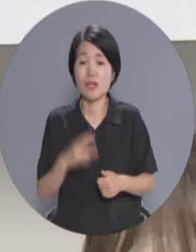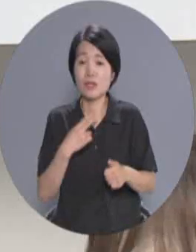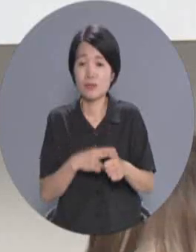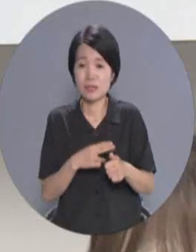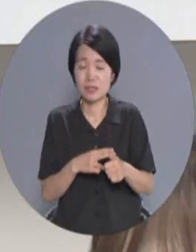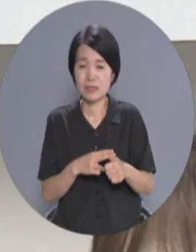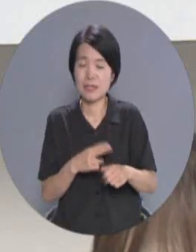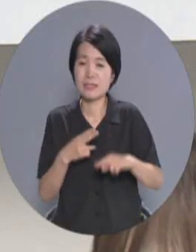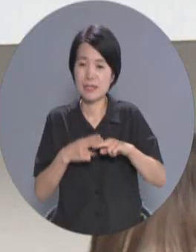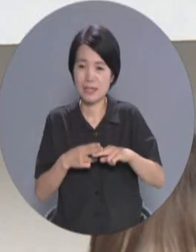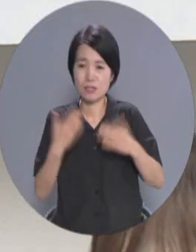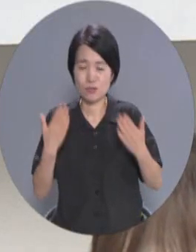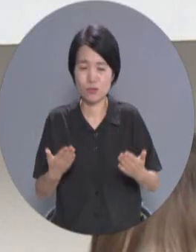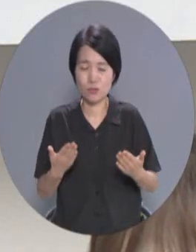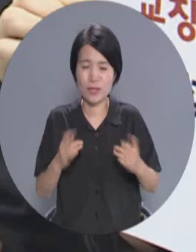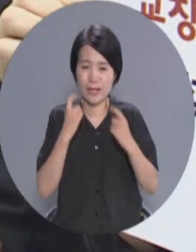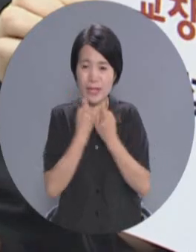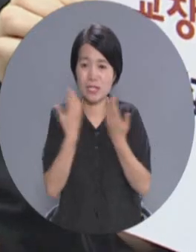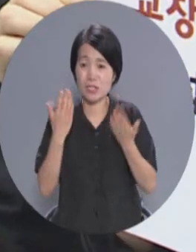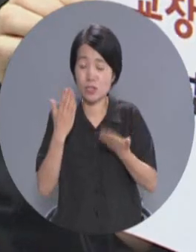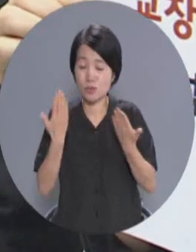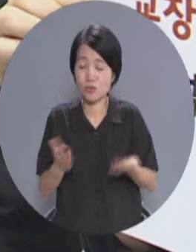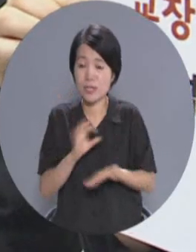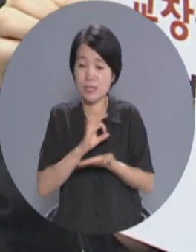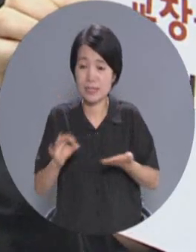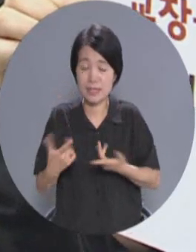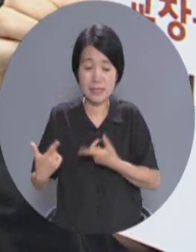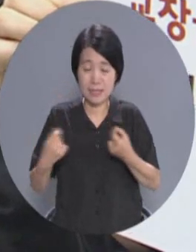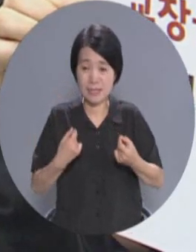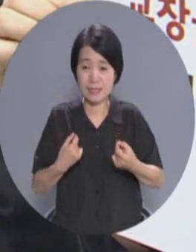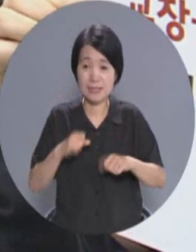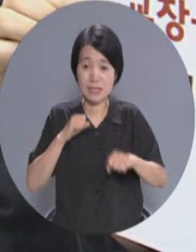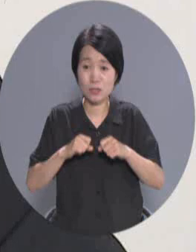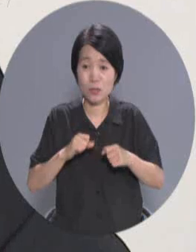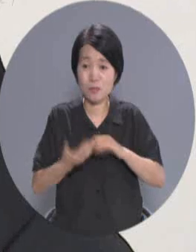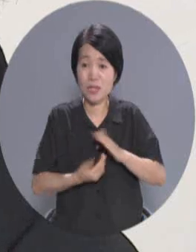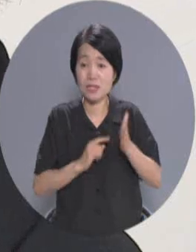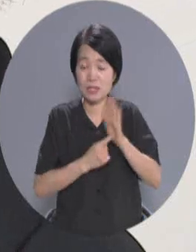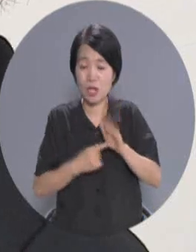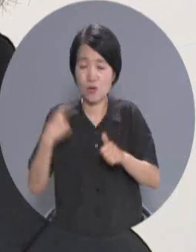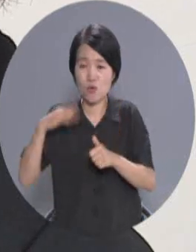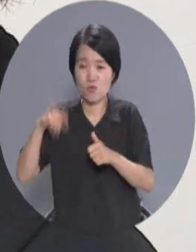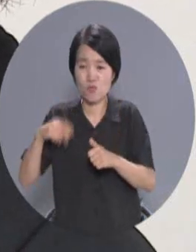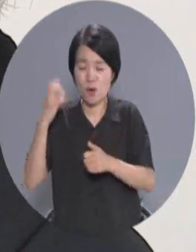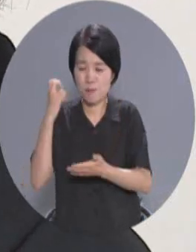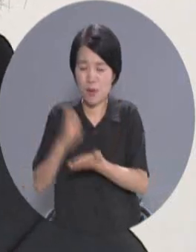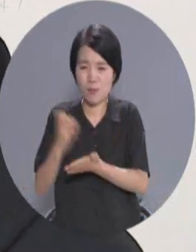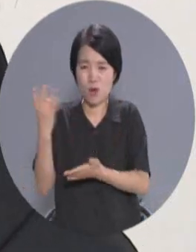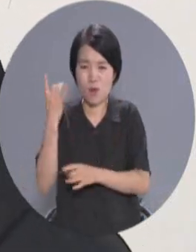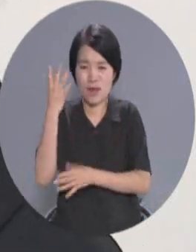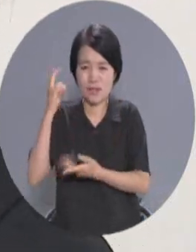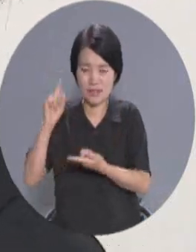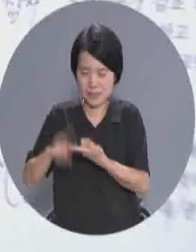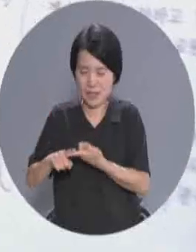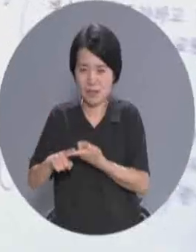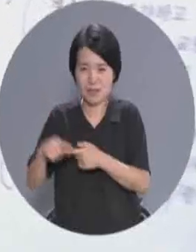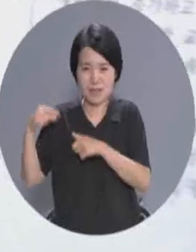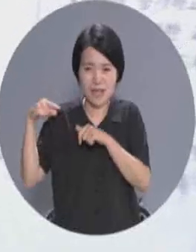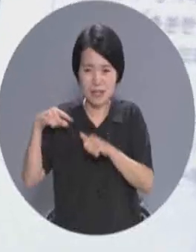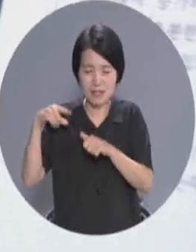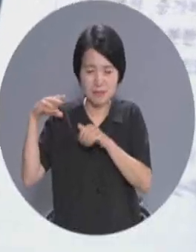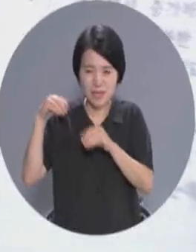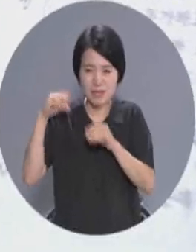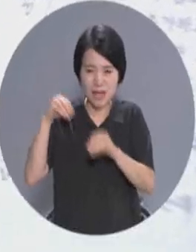교사들이 재량 휴업, 연가 사용 등으로 단체 행동을 예고한 가운데 교육부가 법과 원칙에 따라 대응하겠다며 제동을